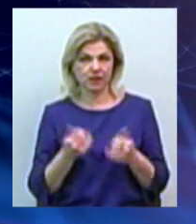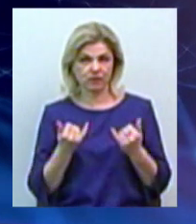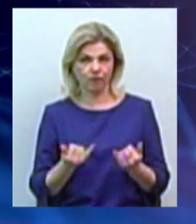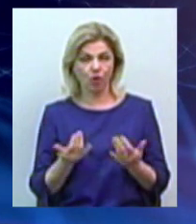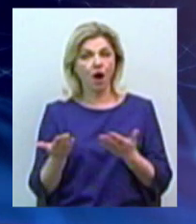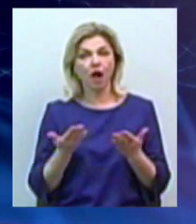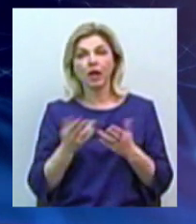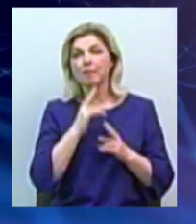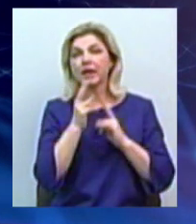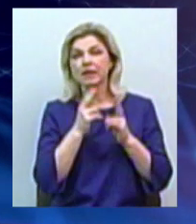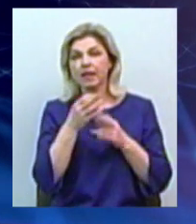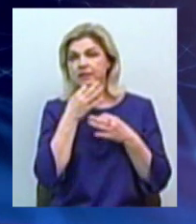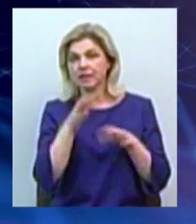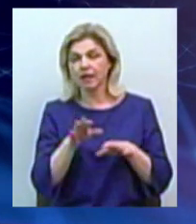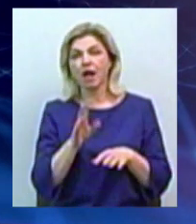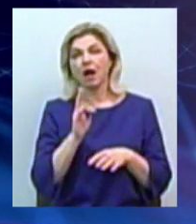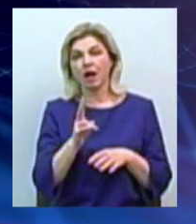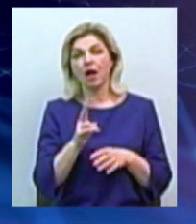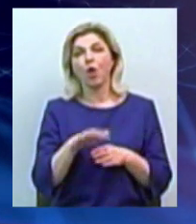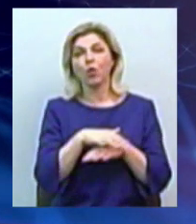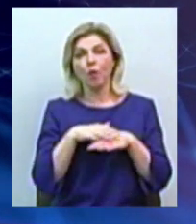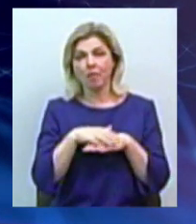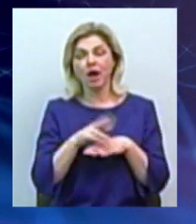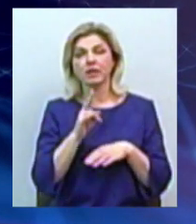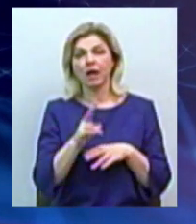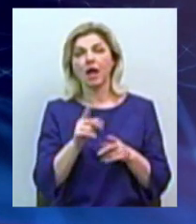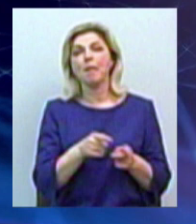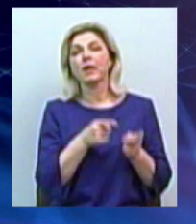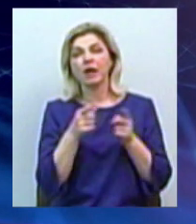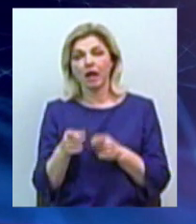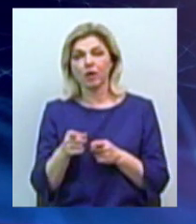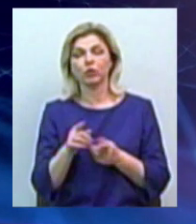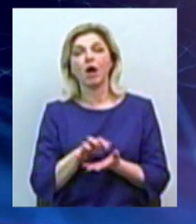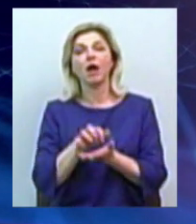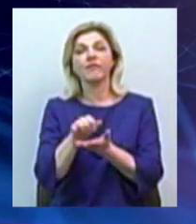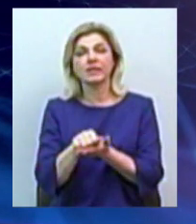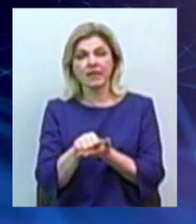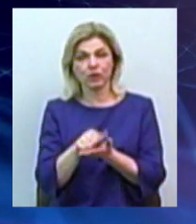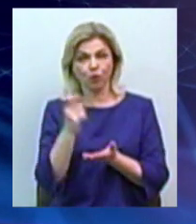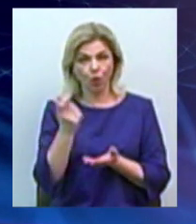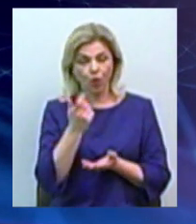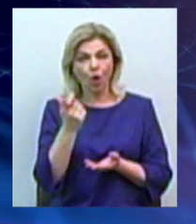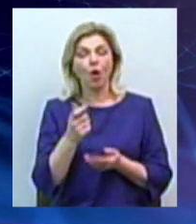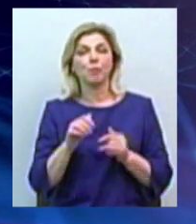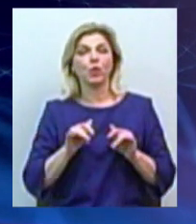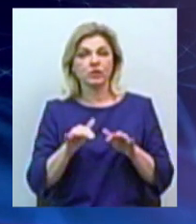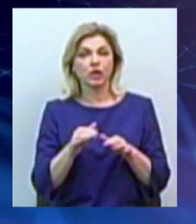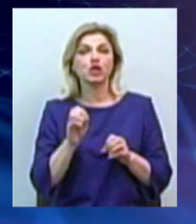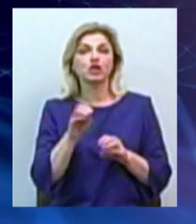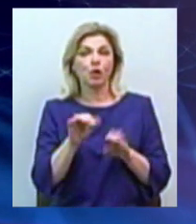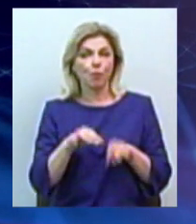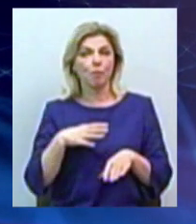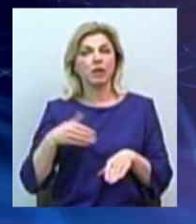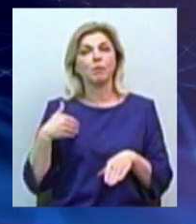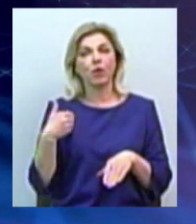претензії у представників Миколаївської громади до перебігу концесійного процесу конкурсу, чим може бути корисна передача порту в